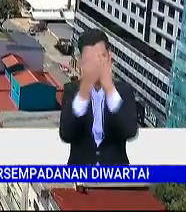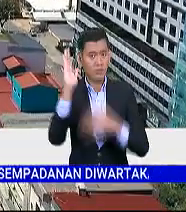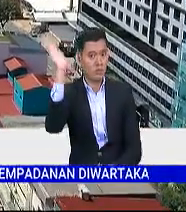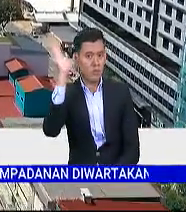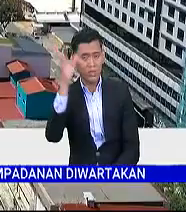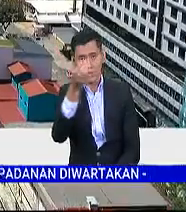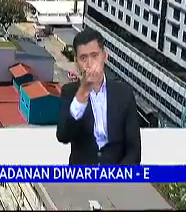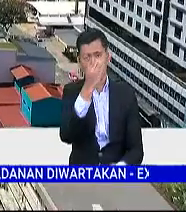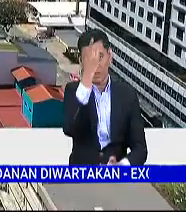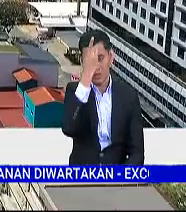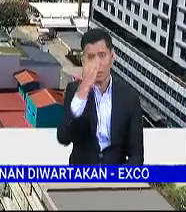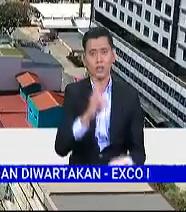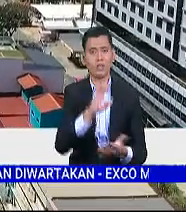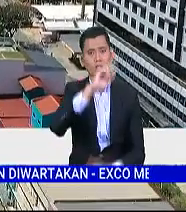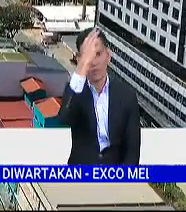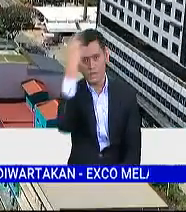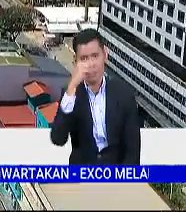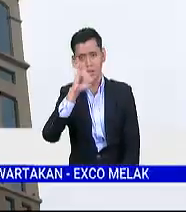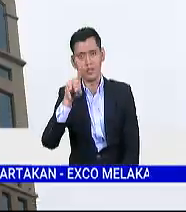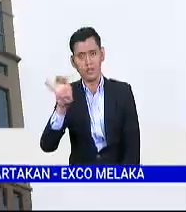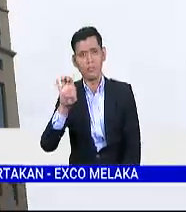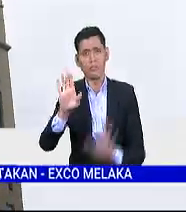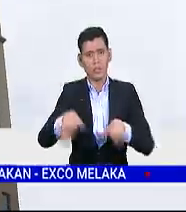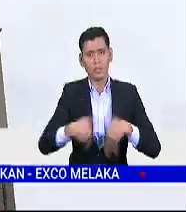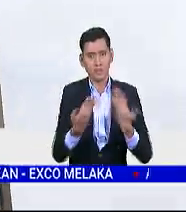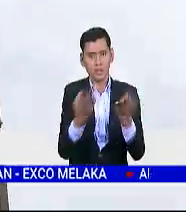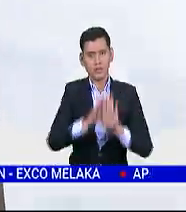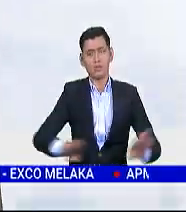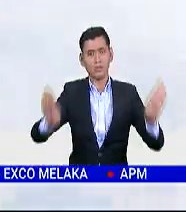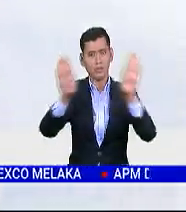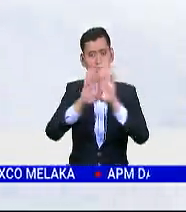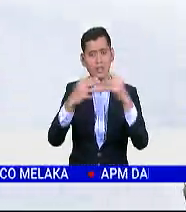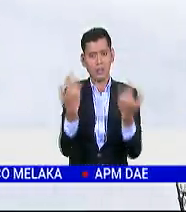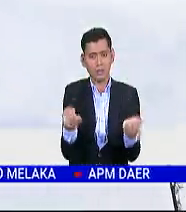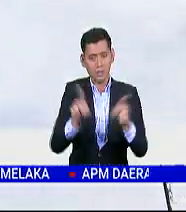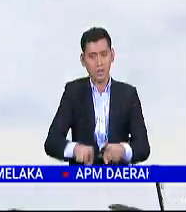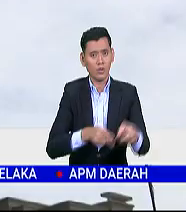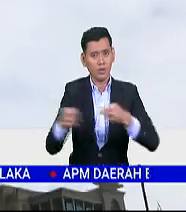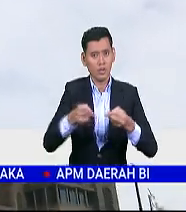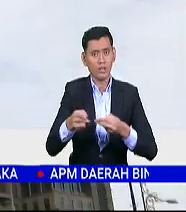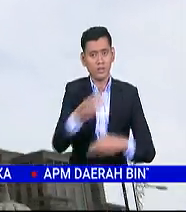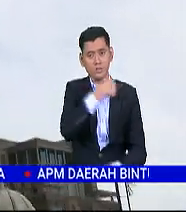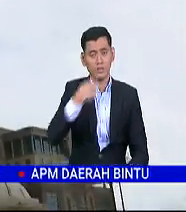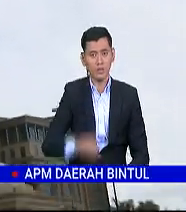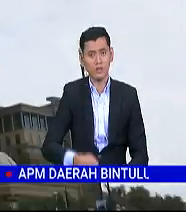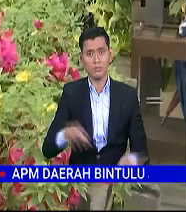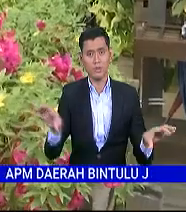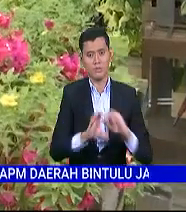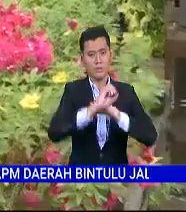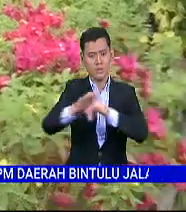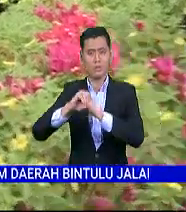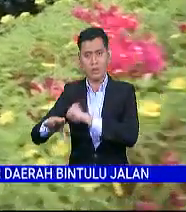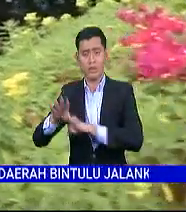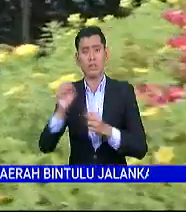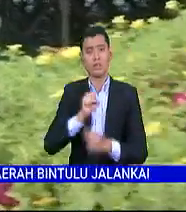kepada Datuk Haji Ji mengenai perkembangan terkini di China serta usaha-usaha yang dilakukan oleh pejabatnya dalam membantu mempromosi